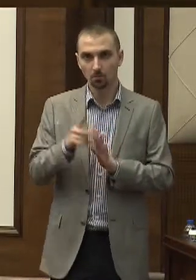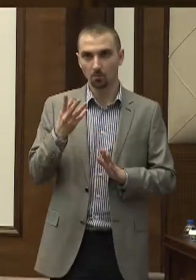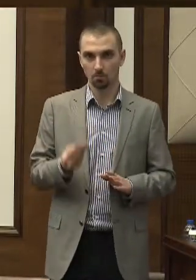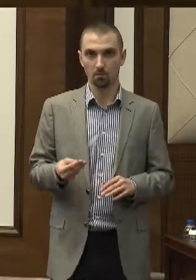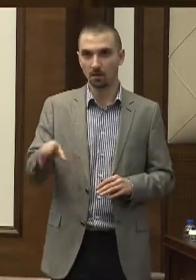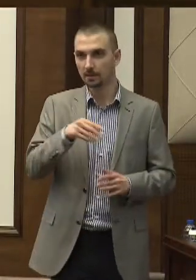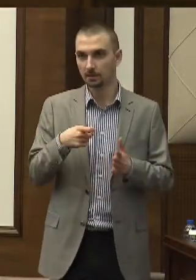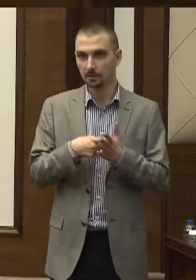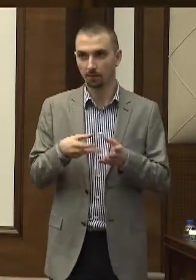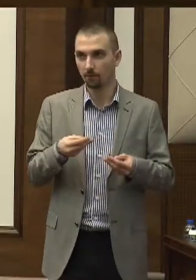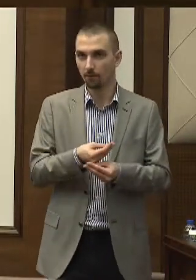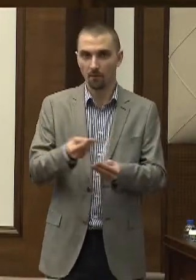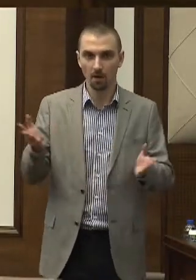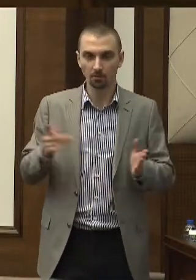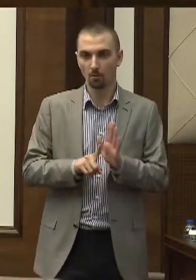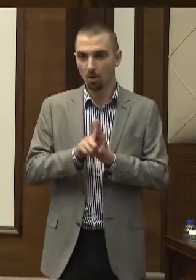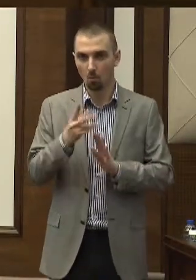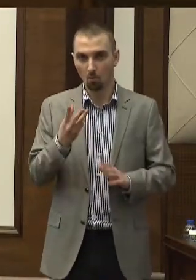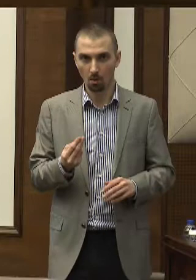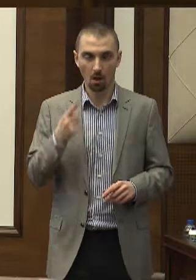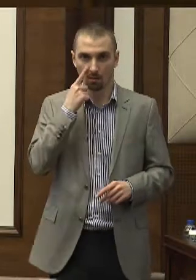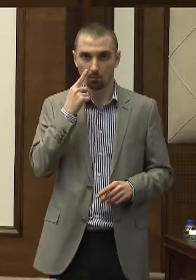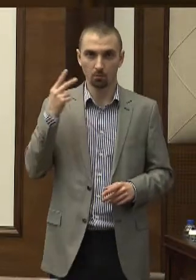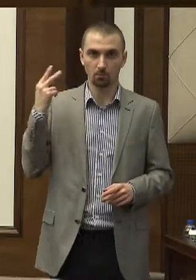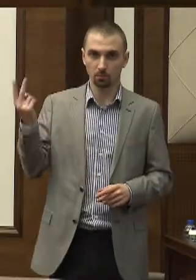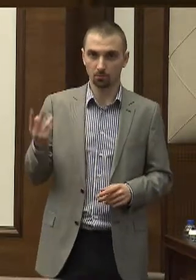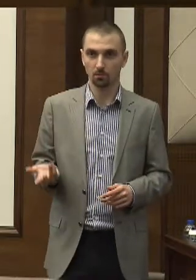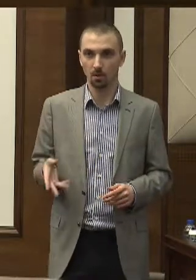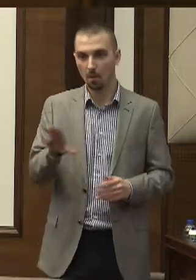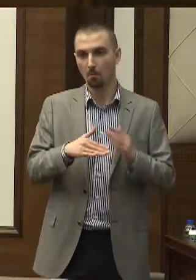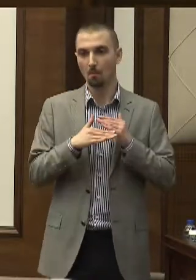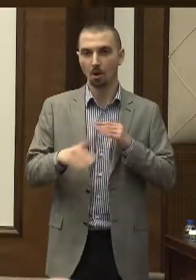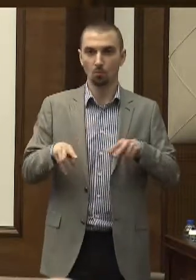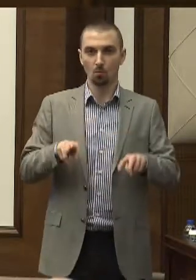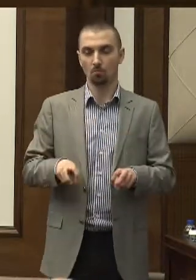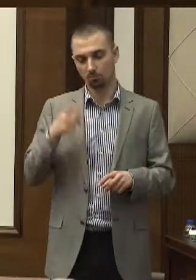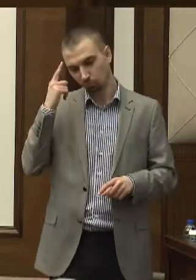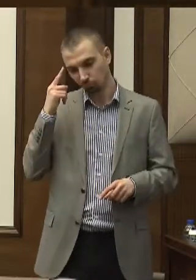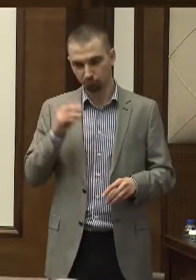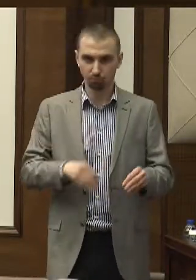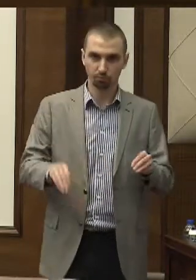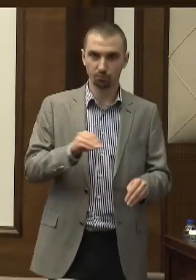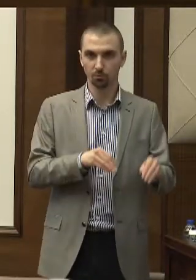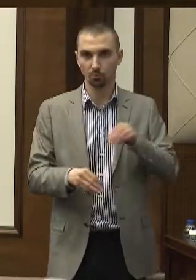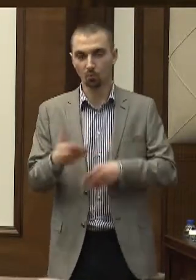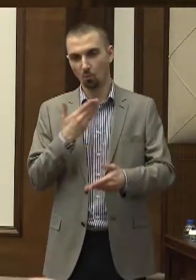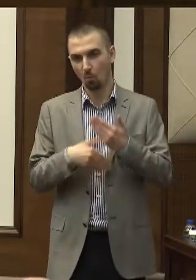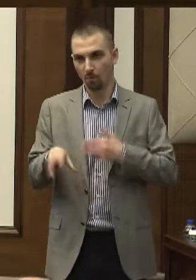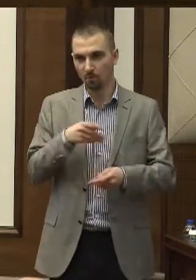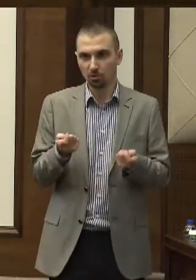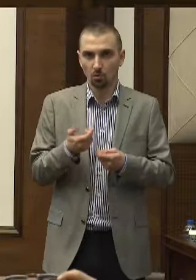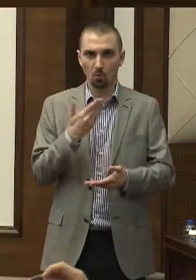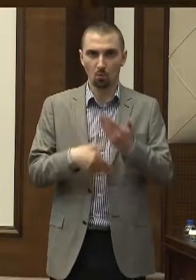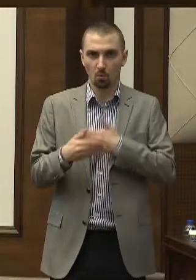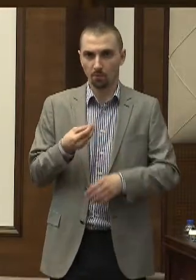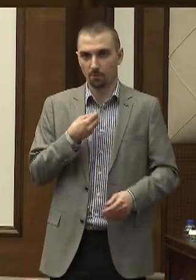vatandaşımızın şeref duyduğunu hepimiz biliyoruz. Ama masa başındakiler bu şekilde bizleri yoruyorlar. Şu Çakmaklı'ya yaptığımız eziyete